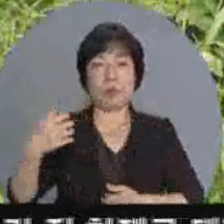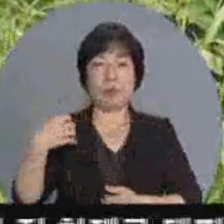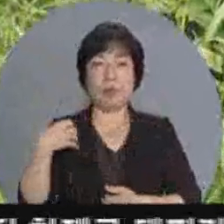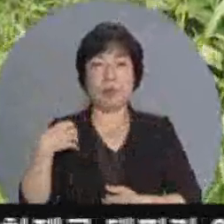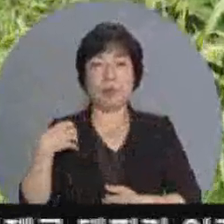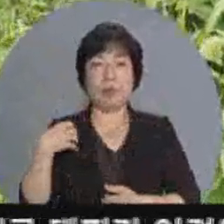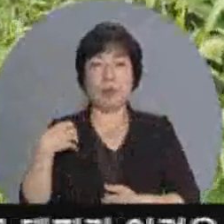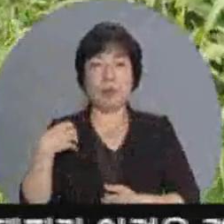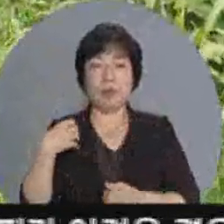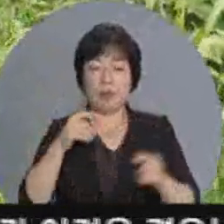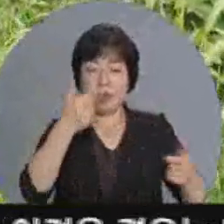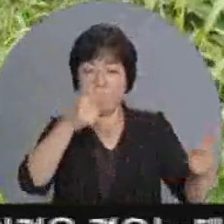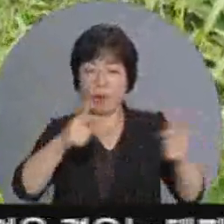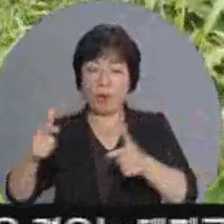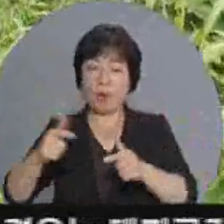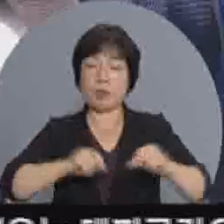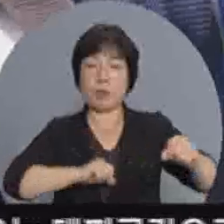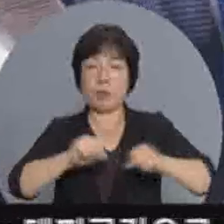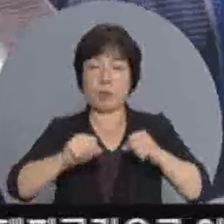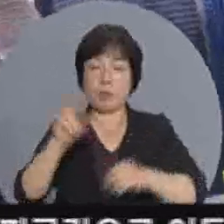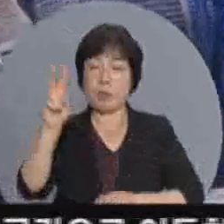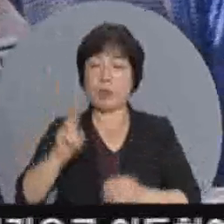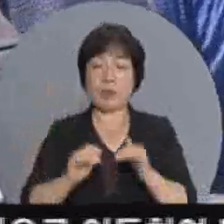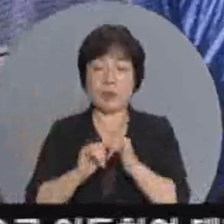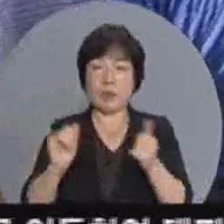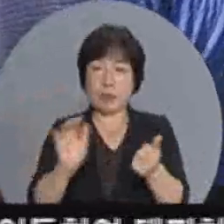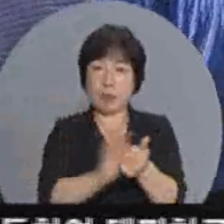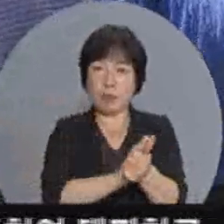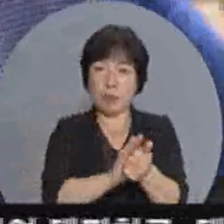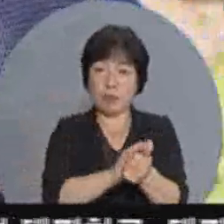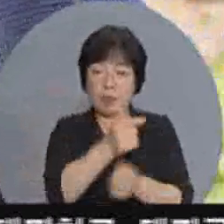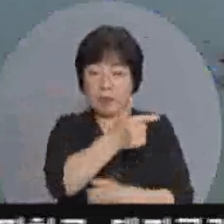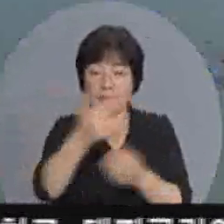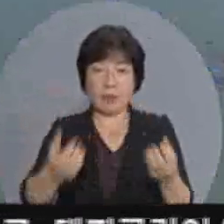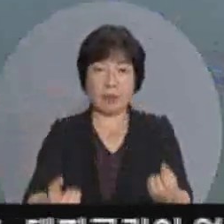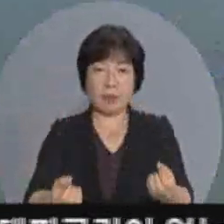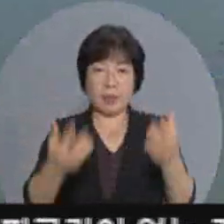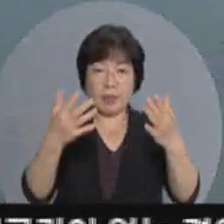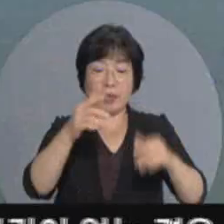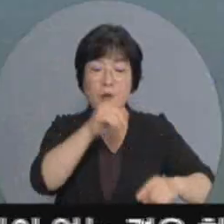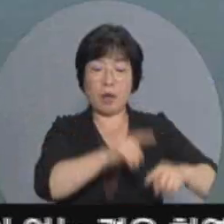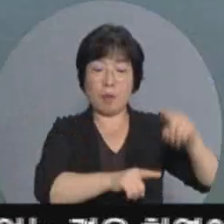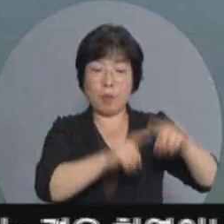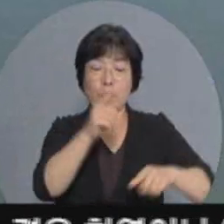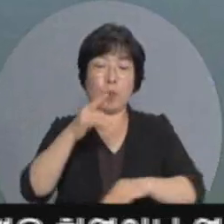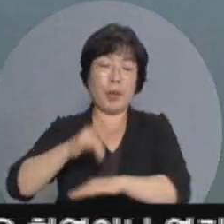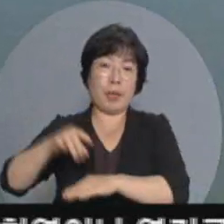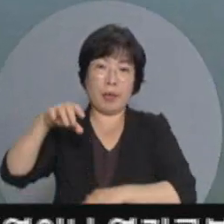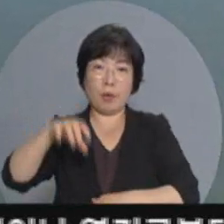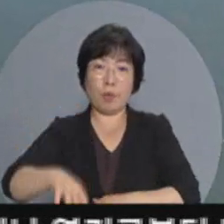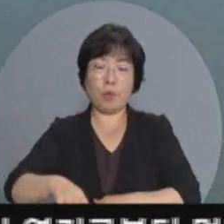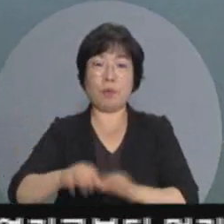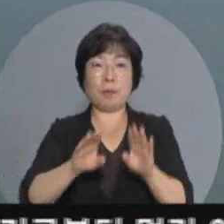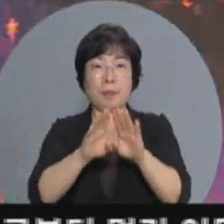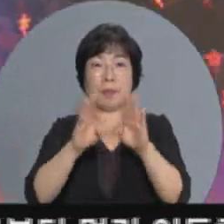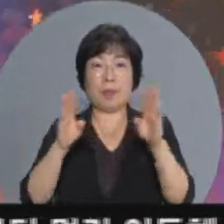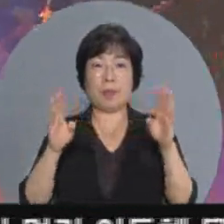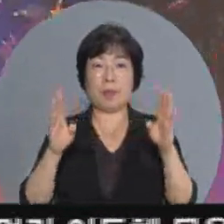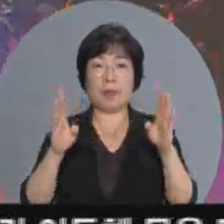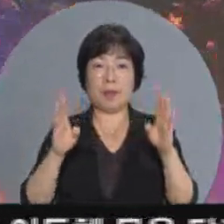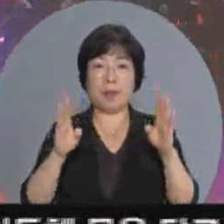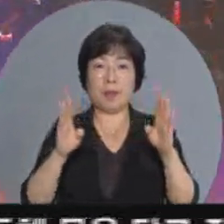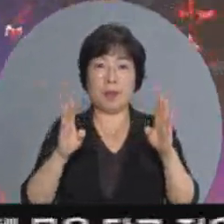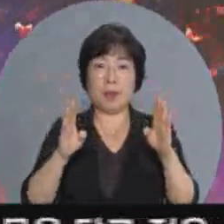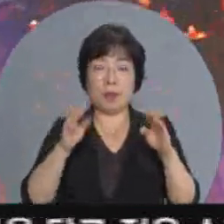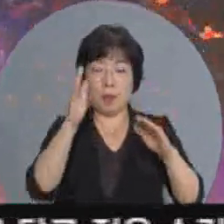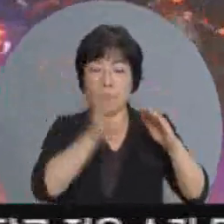있습니다 다양한 영역에서 활동하는 베트남인을 위로하는 대규모 행사가 목포와 해남에서 이따라 열립니다 지역